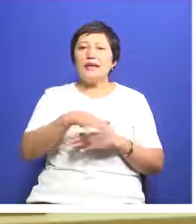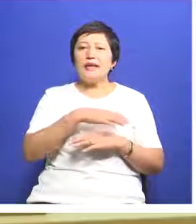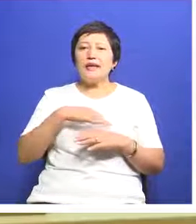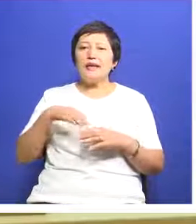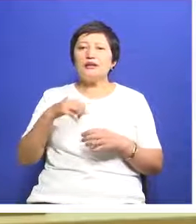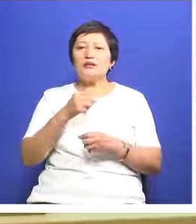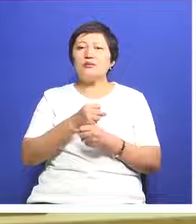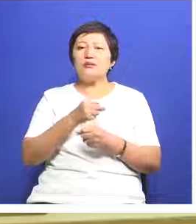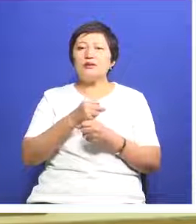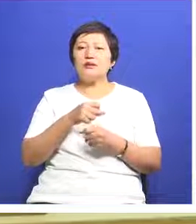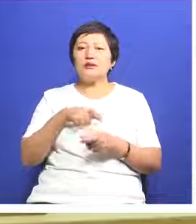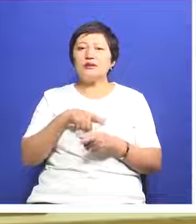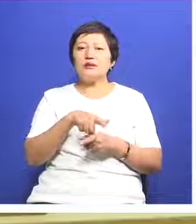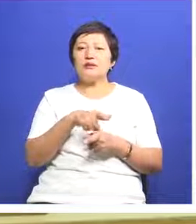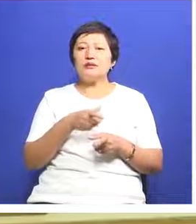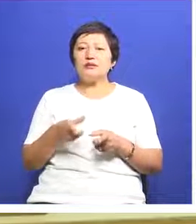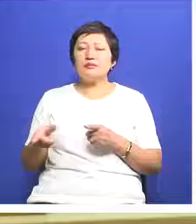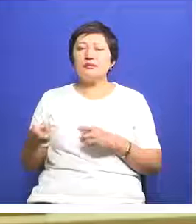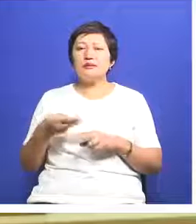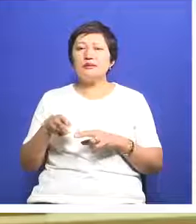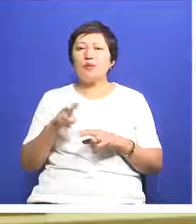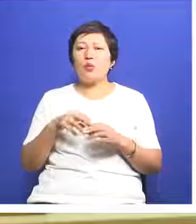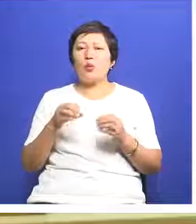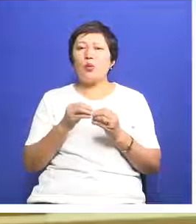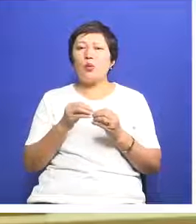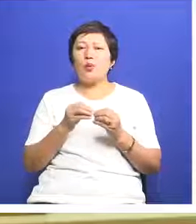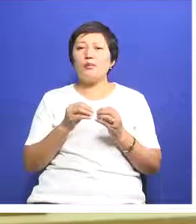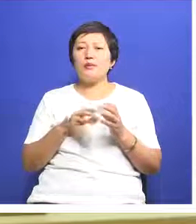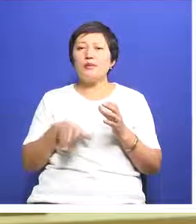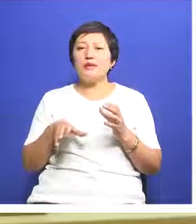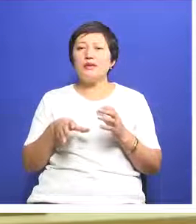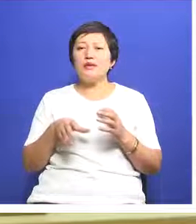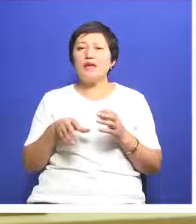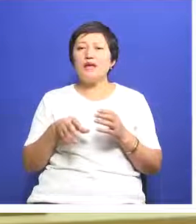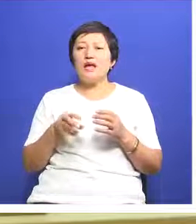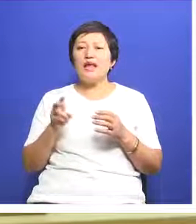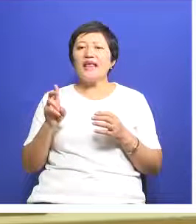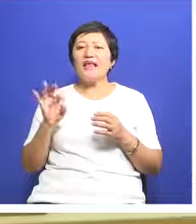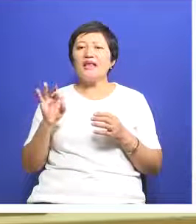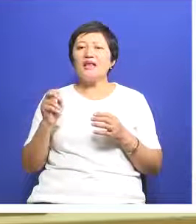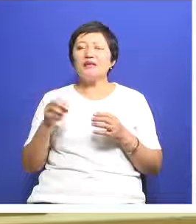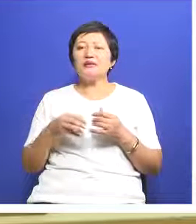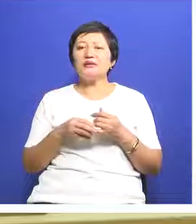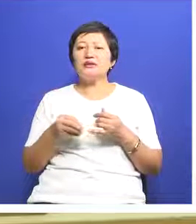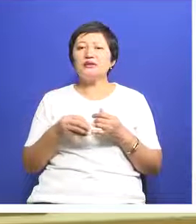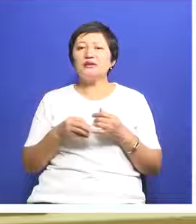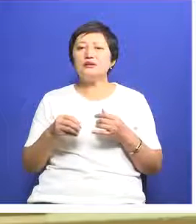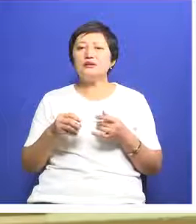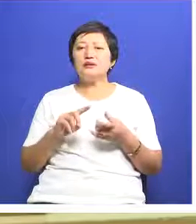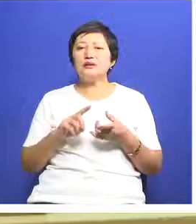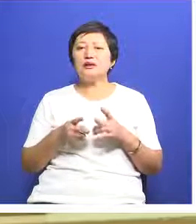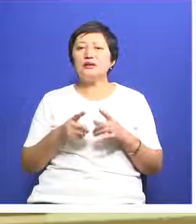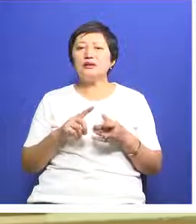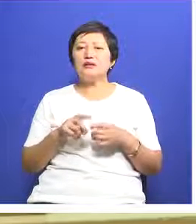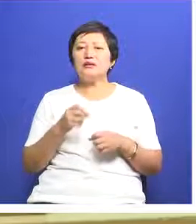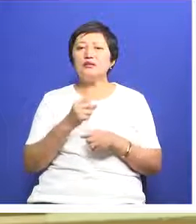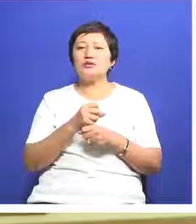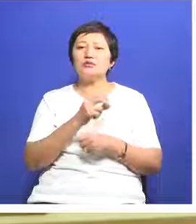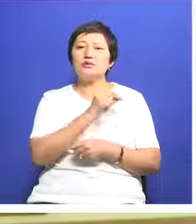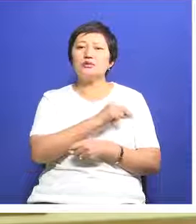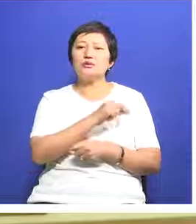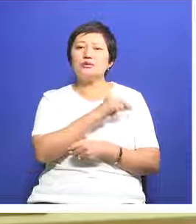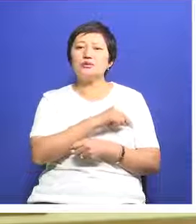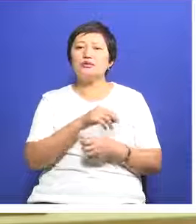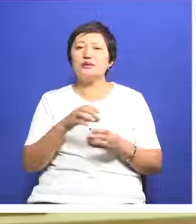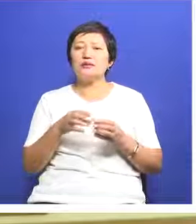елдің басшысының берген тапсырмасы сәйкес 15 километр жердегі жерлерді қайтару жұмыстарын